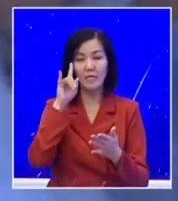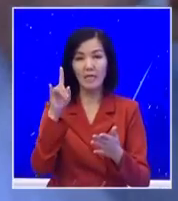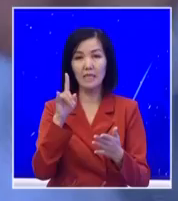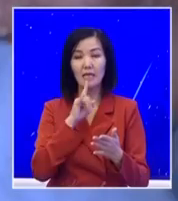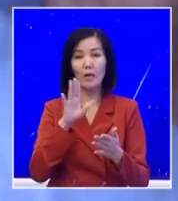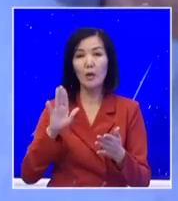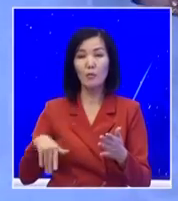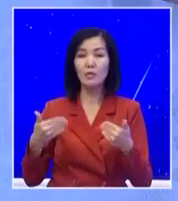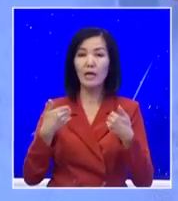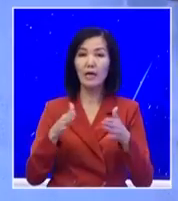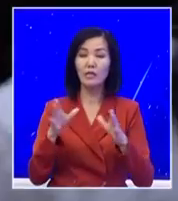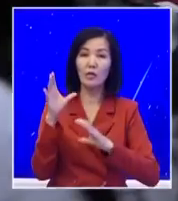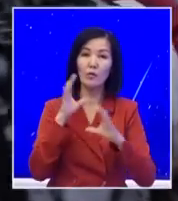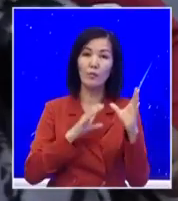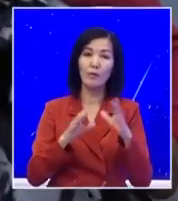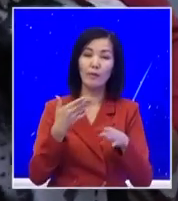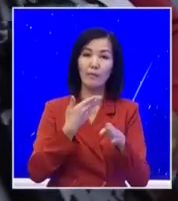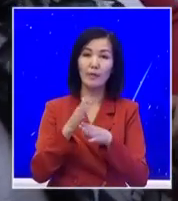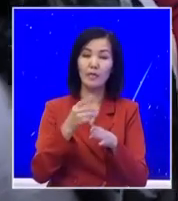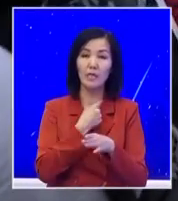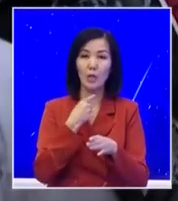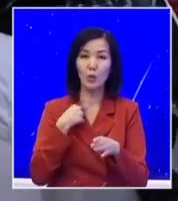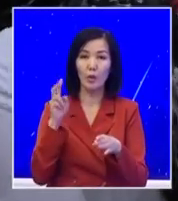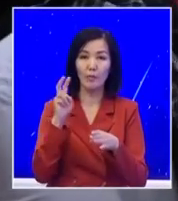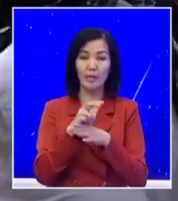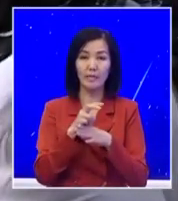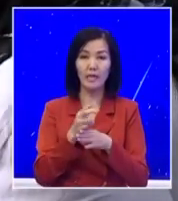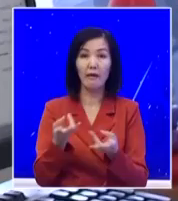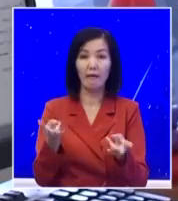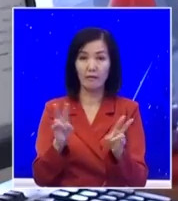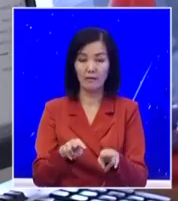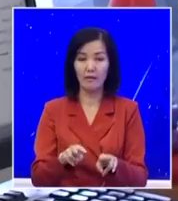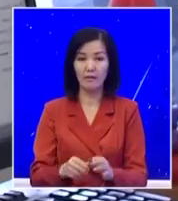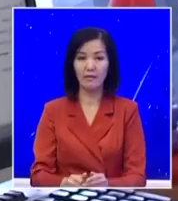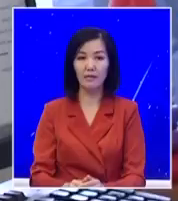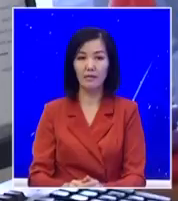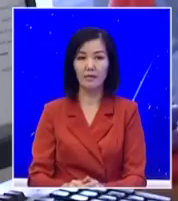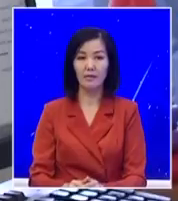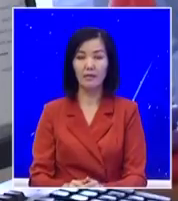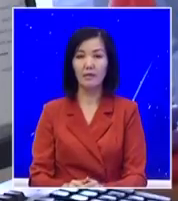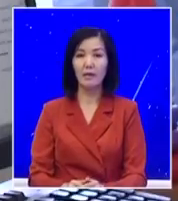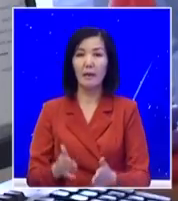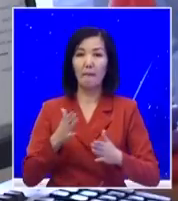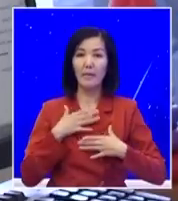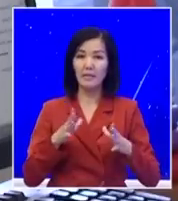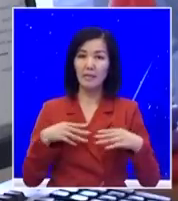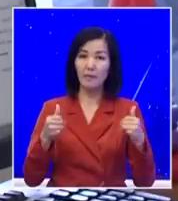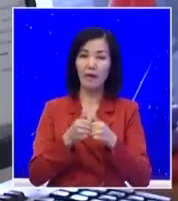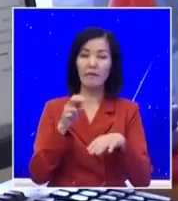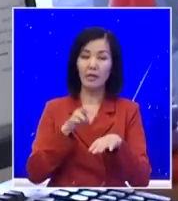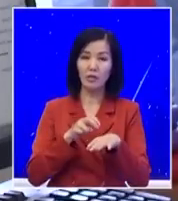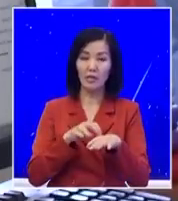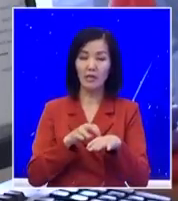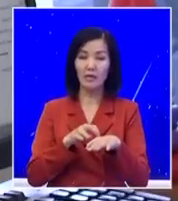после окончания вуза попала по распределению в Талдыкурган. Да так здесь и осталась. Мы семья врачей. Мы сюда приехали по